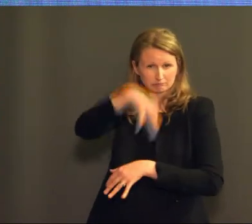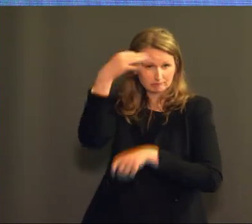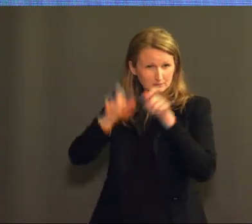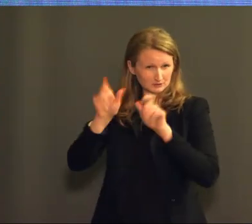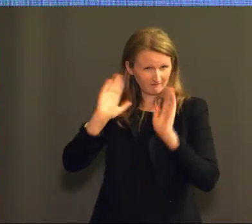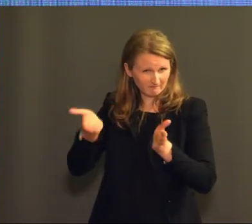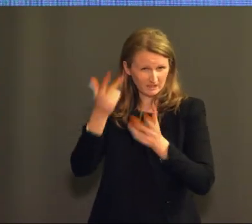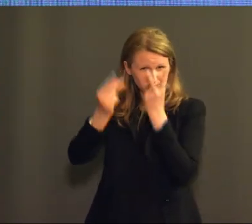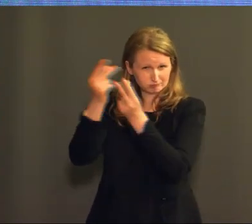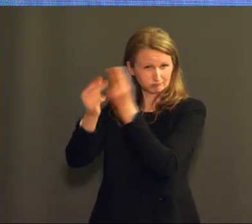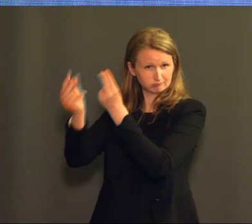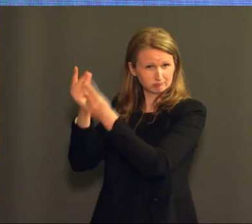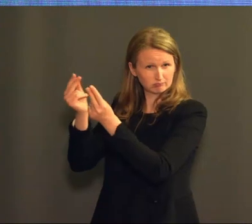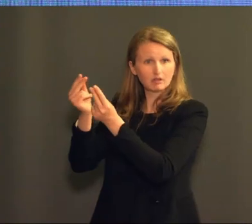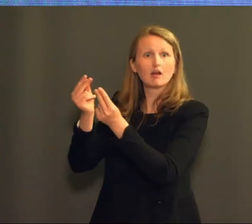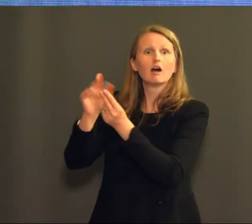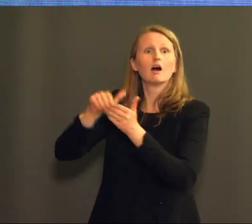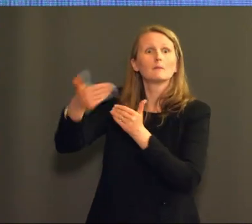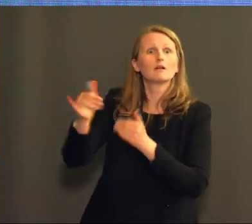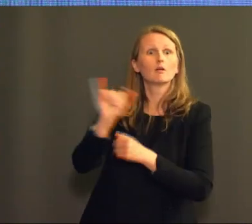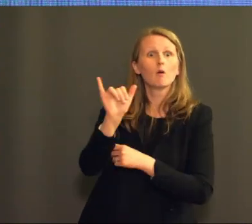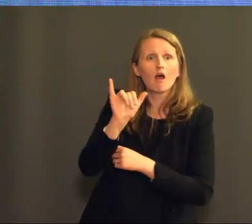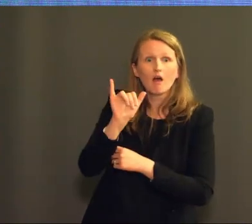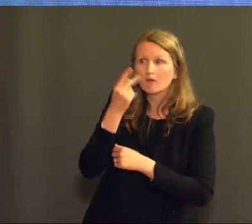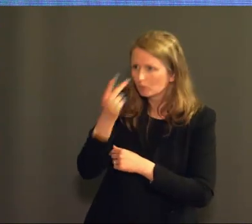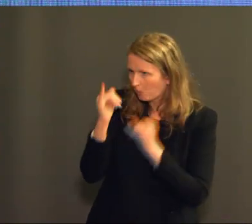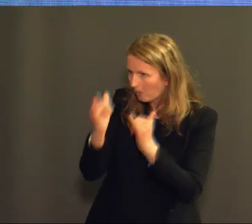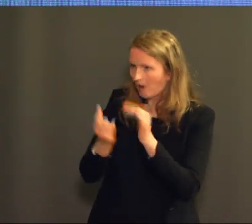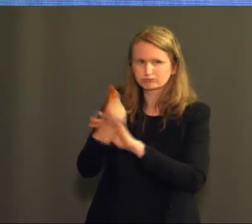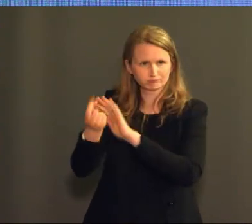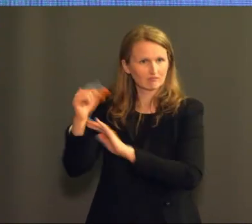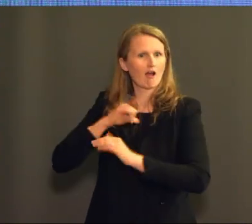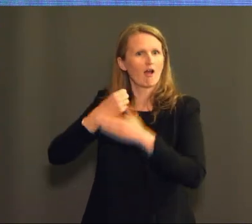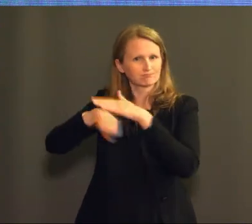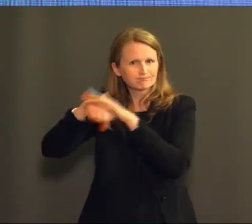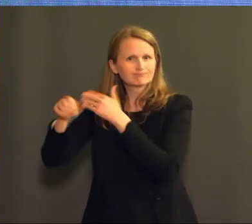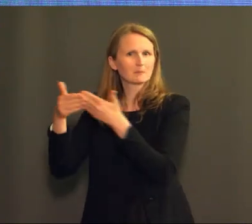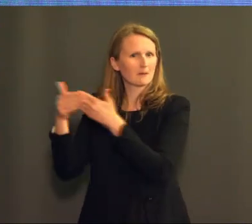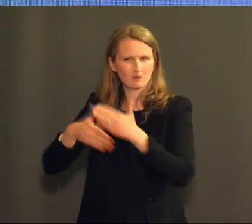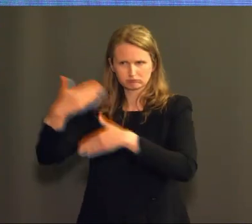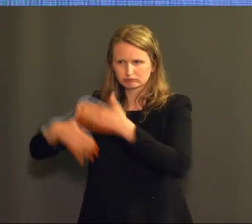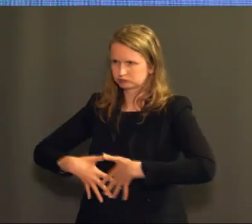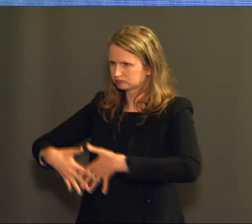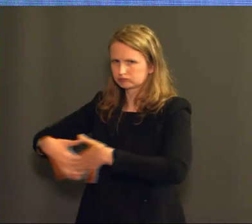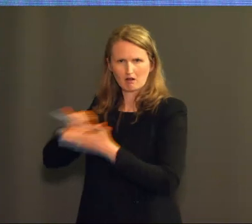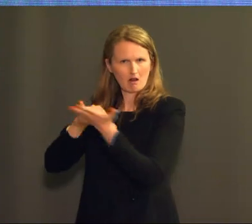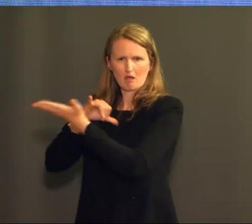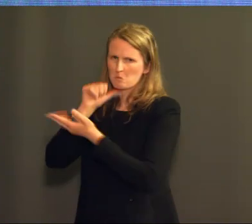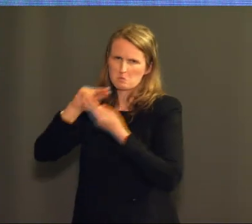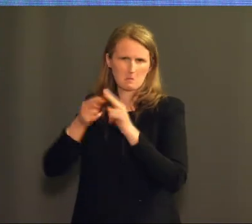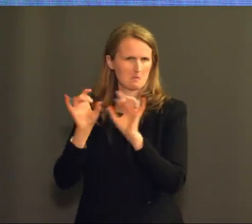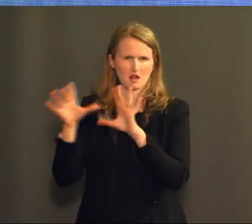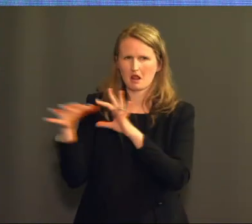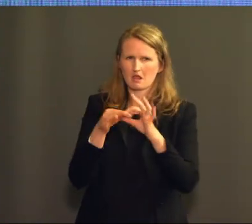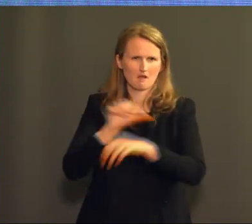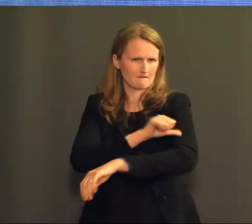confirme. Nous vous souhaitons une bonne vaccination et remercions cette fois encore toutes les personnes